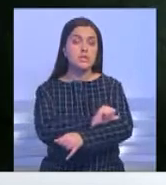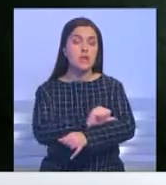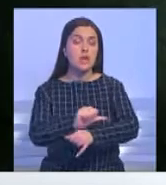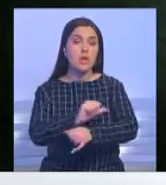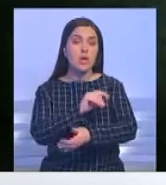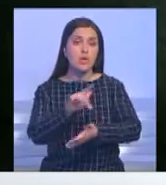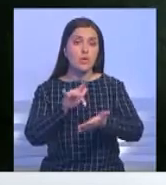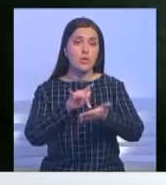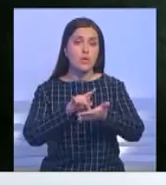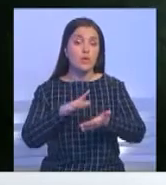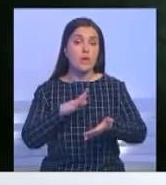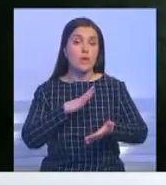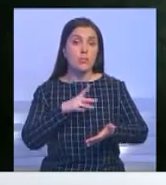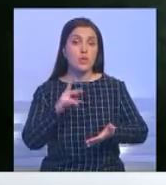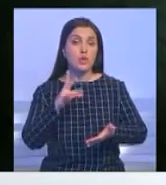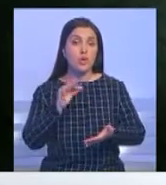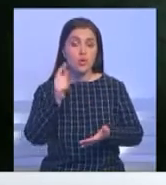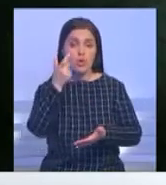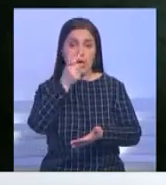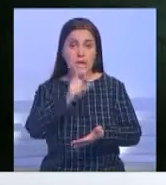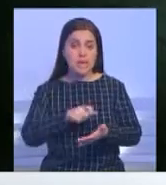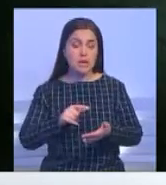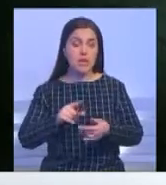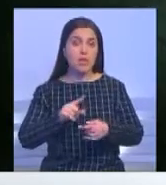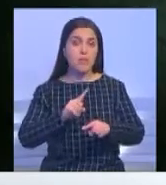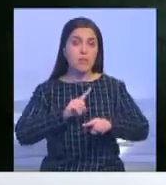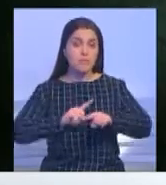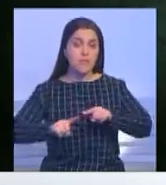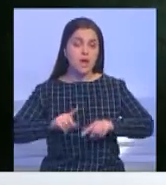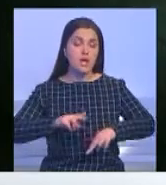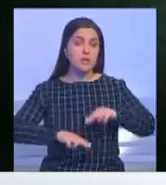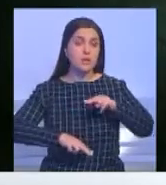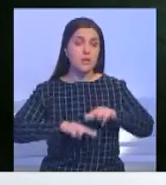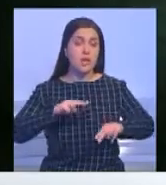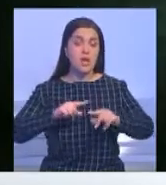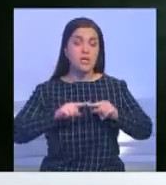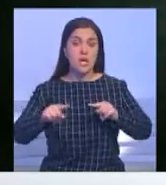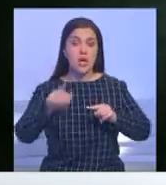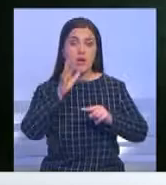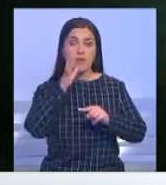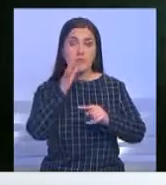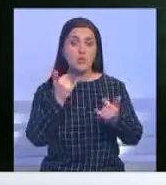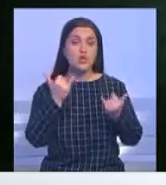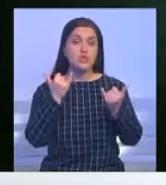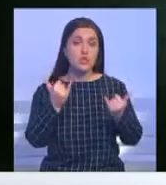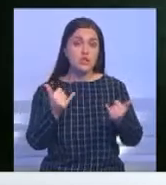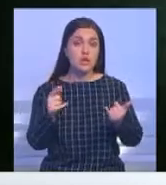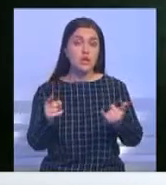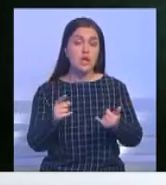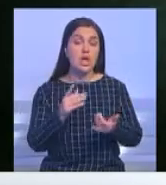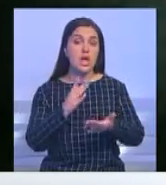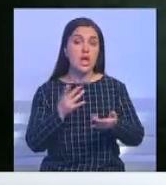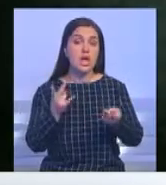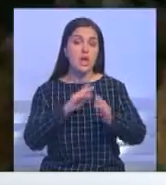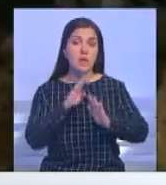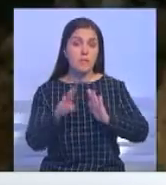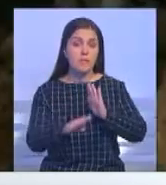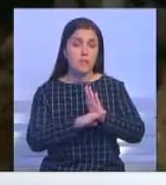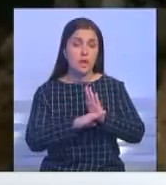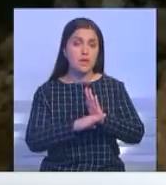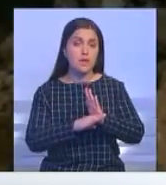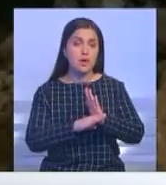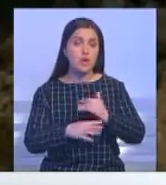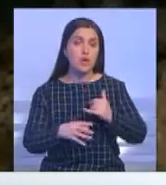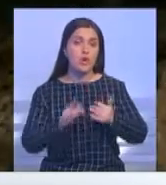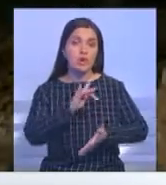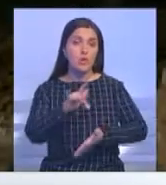стены Аврелиана. Но Рим продолжал расти с течением времени, и сегодня эти карьеры оказались непосредственно под городом. С